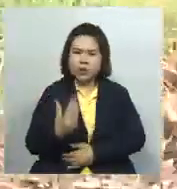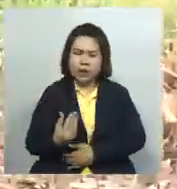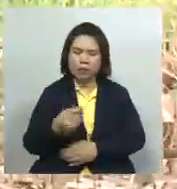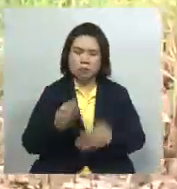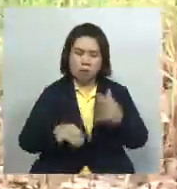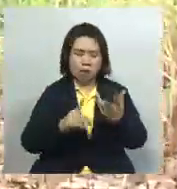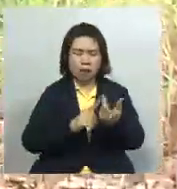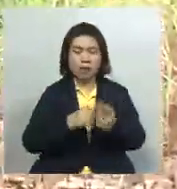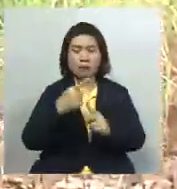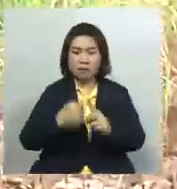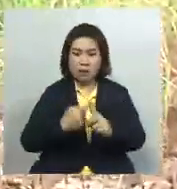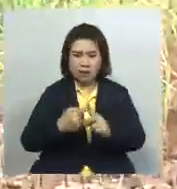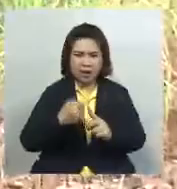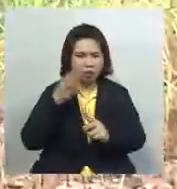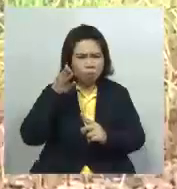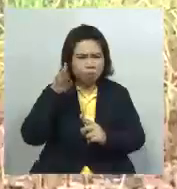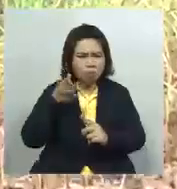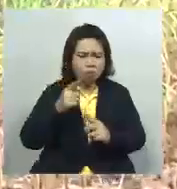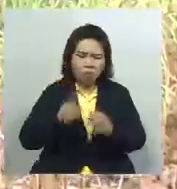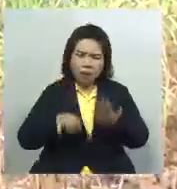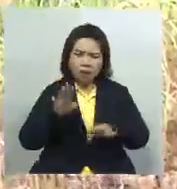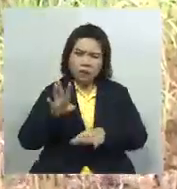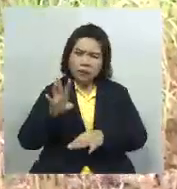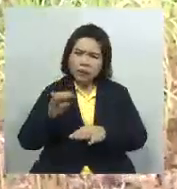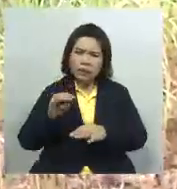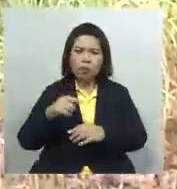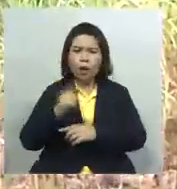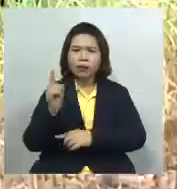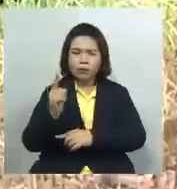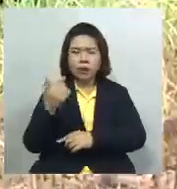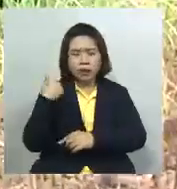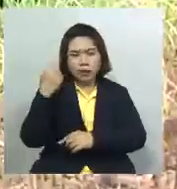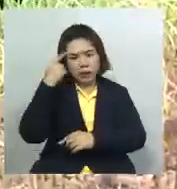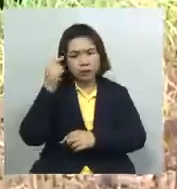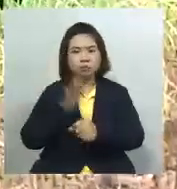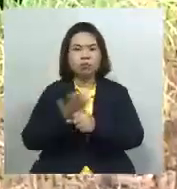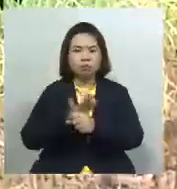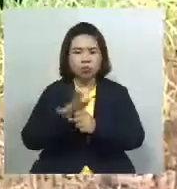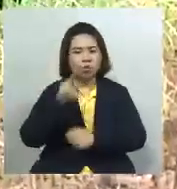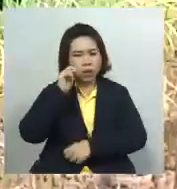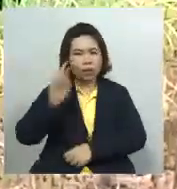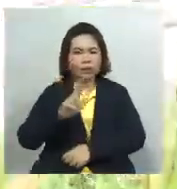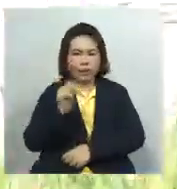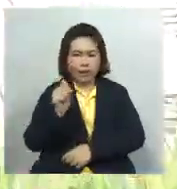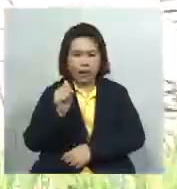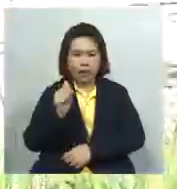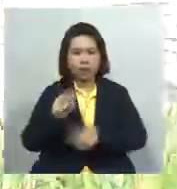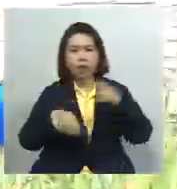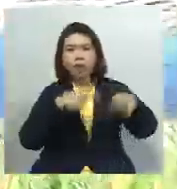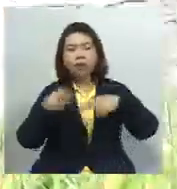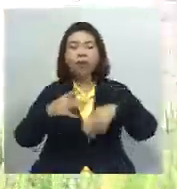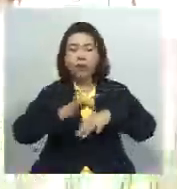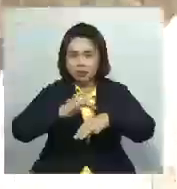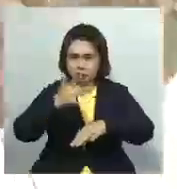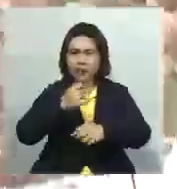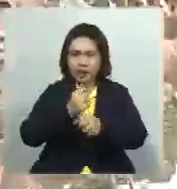ณเดือนกว่าๆก็จะผ่านพ้นช่วงหน้าแล้งไปคาดว่าน้ำจะเพียงพอใช้สำหรับการอุปโภคบริโภครักษาระบบนิ